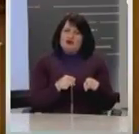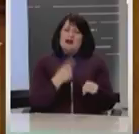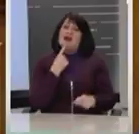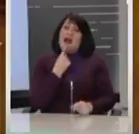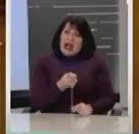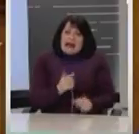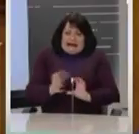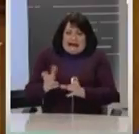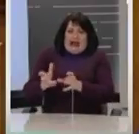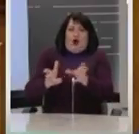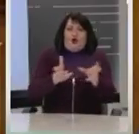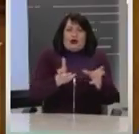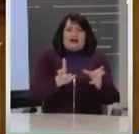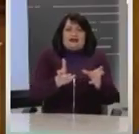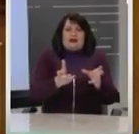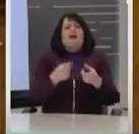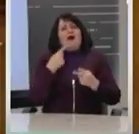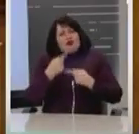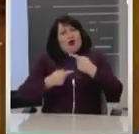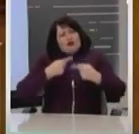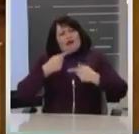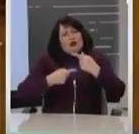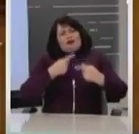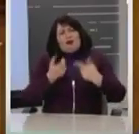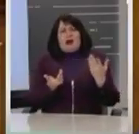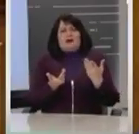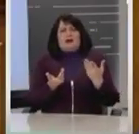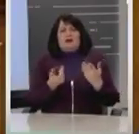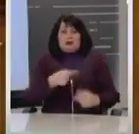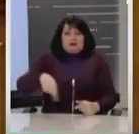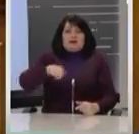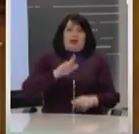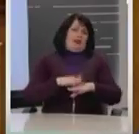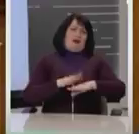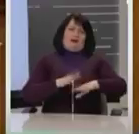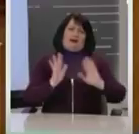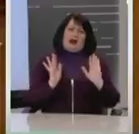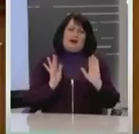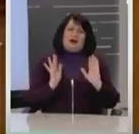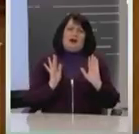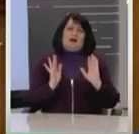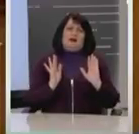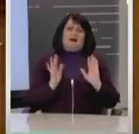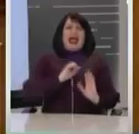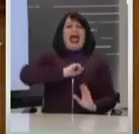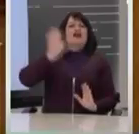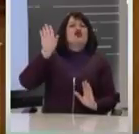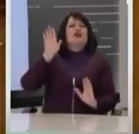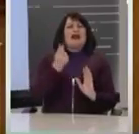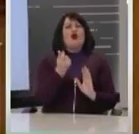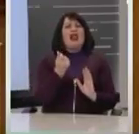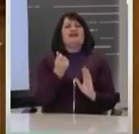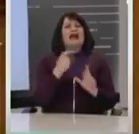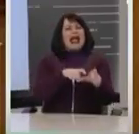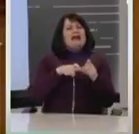βγαίνετε και στα μέσα ενημέρωσης και να δικαιολογείτε αυτούς οι οποίοι βγάλαν τα χρήματά τους στο εξωτερικό με